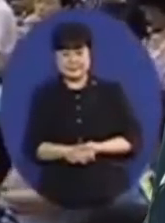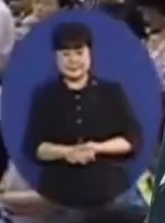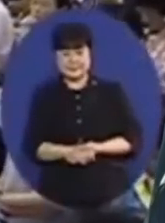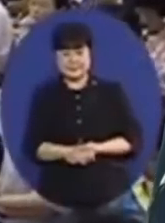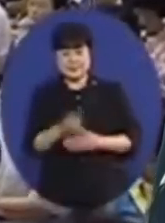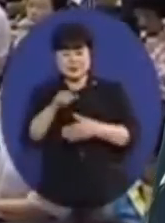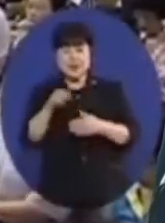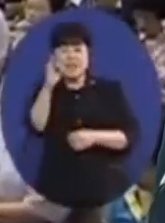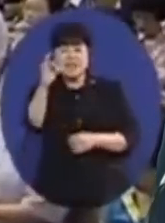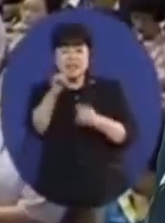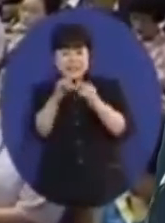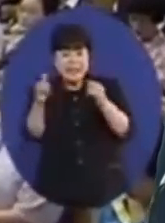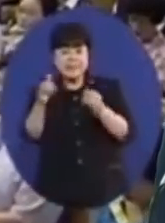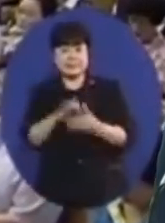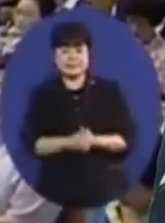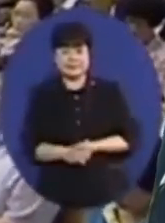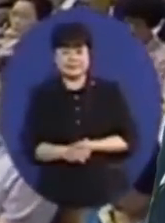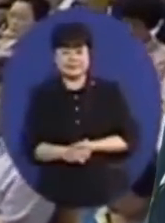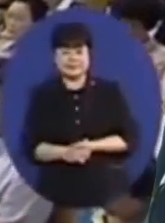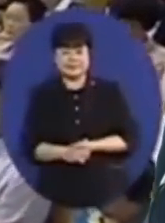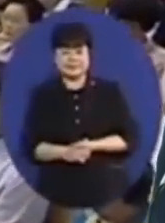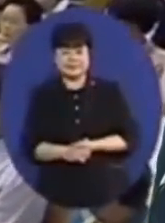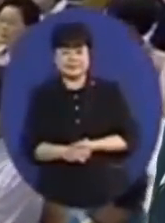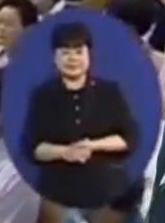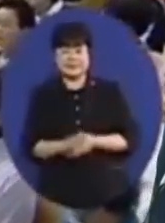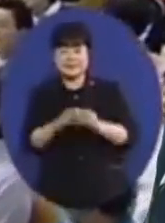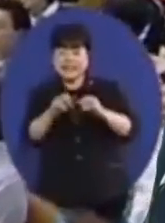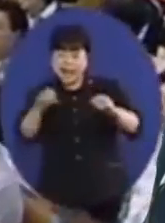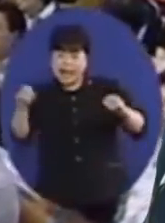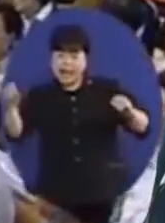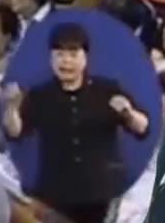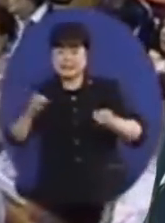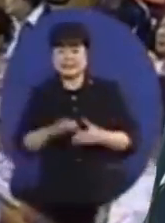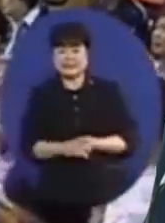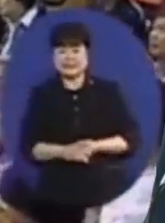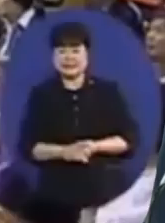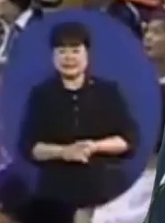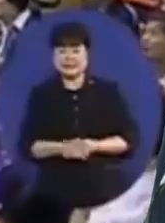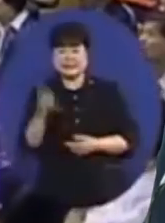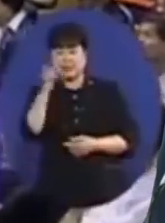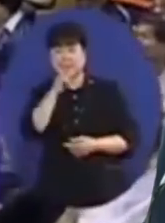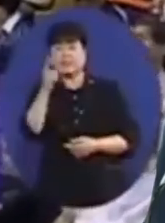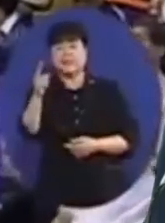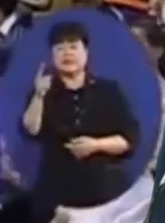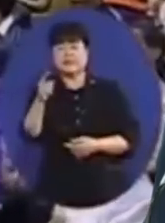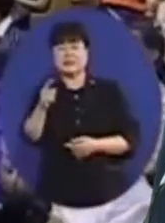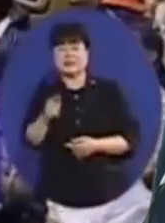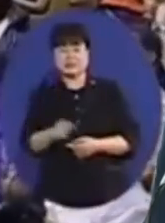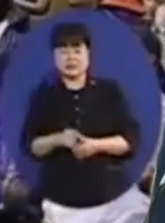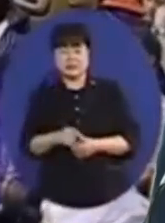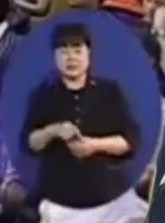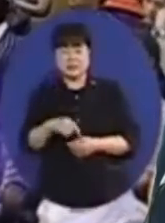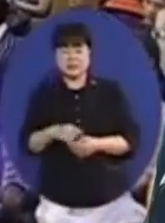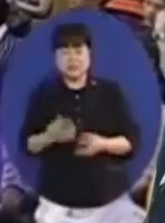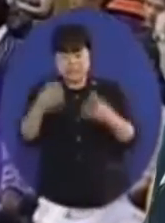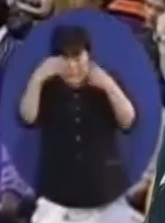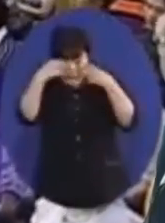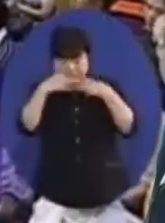그 중에 10명은 말하기를 그 땅을 악평하여 이르되 우리가 다니며